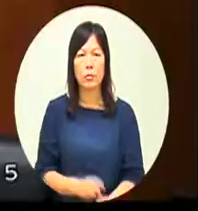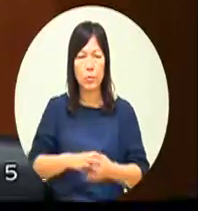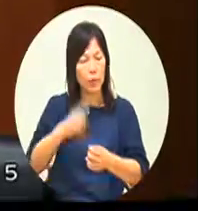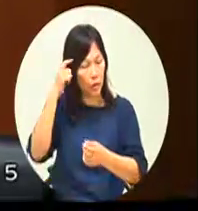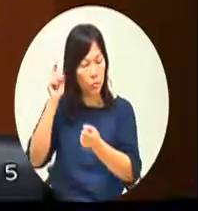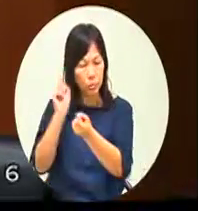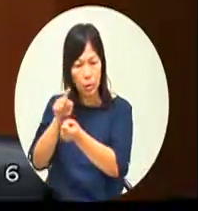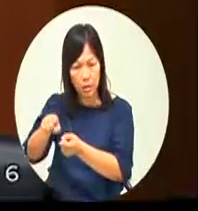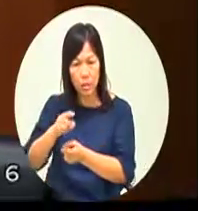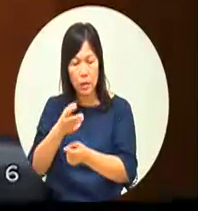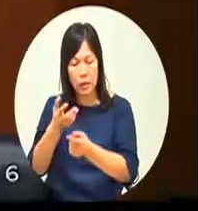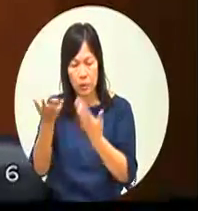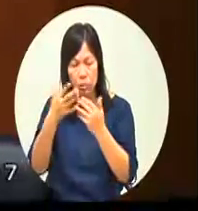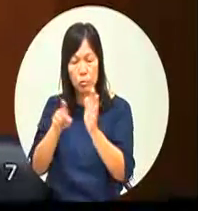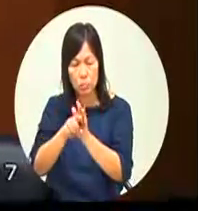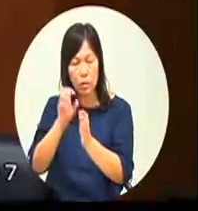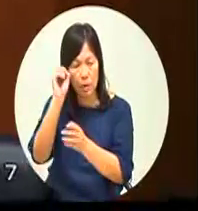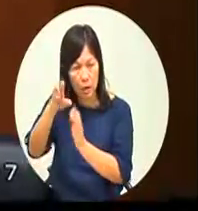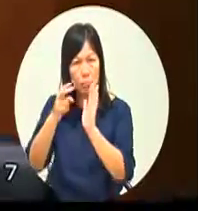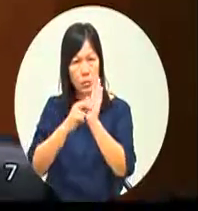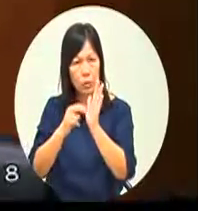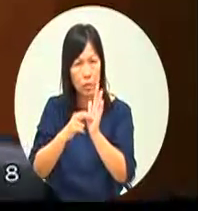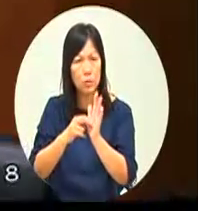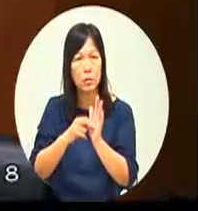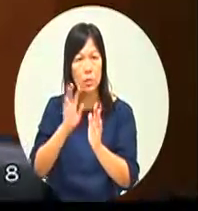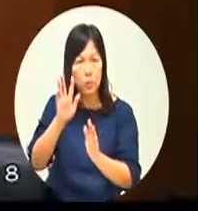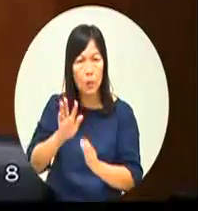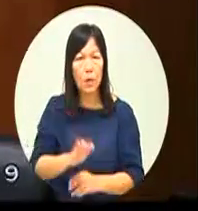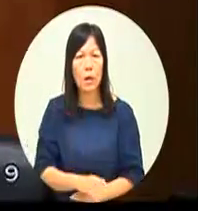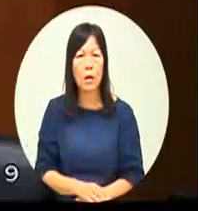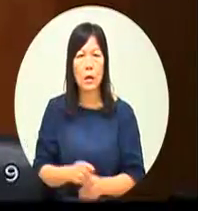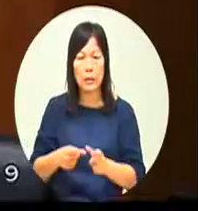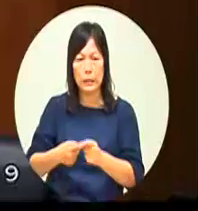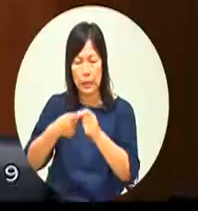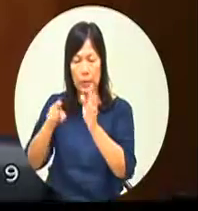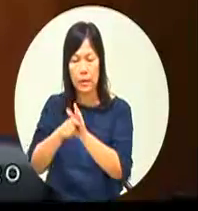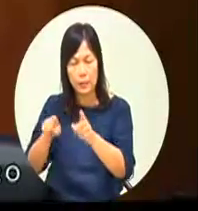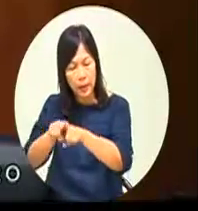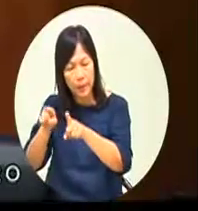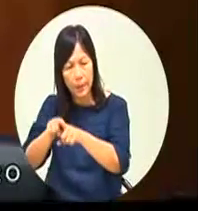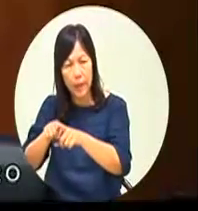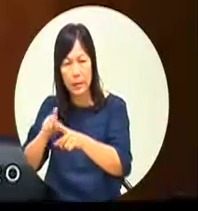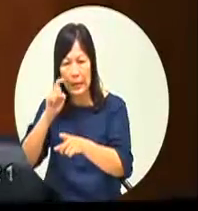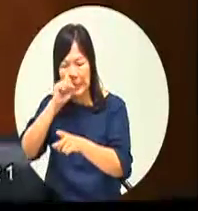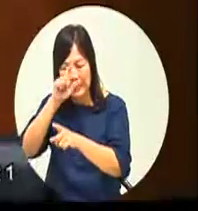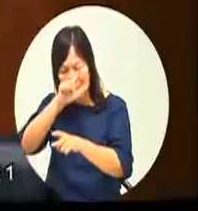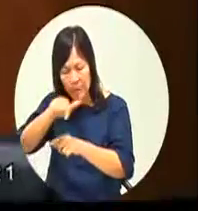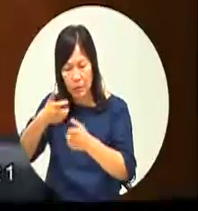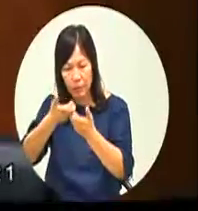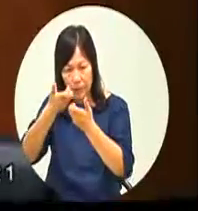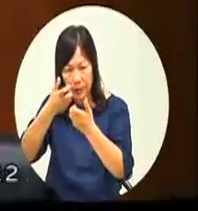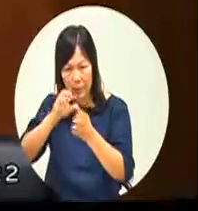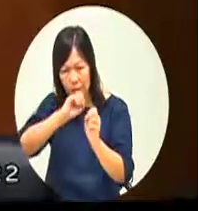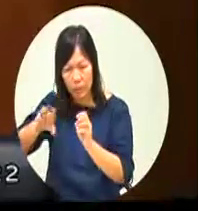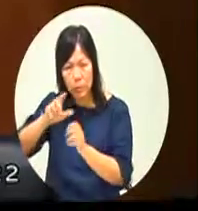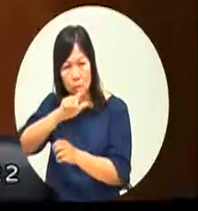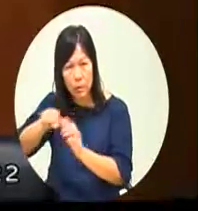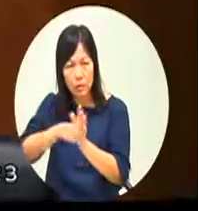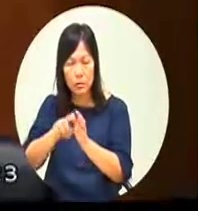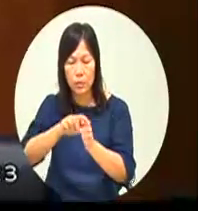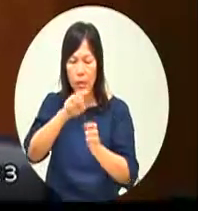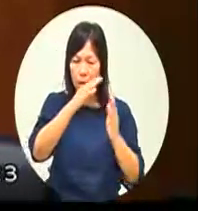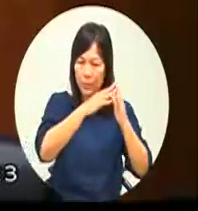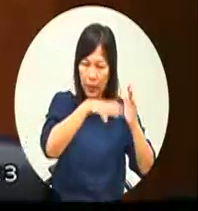你传达，就是说第一个，请你把那个事业用废弃物跟家用垃圾的处理一定要分